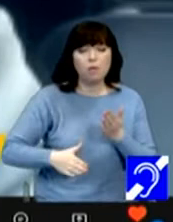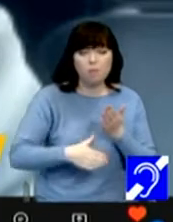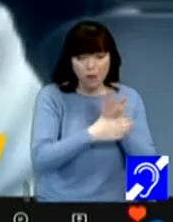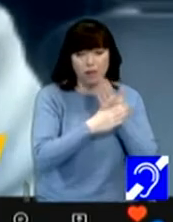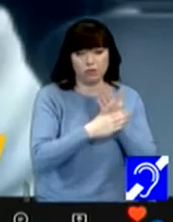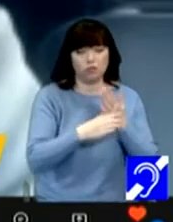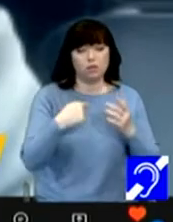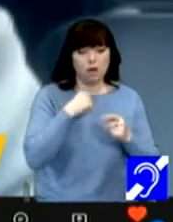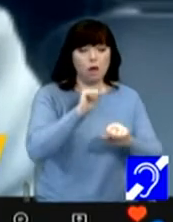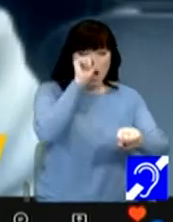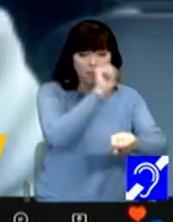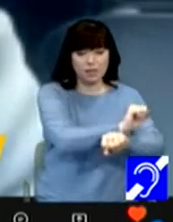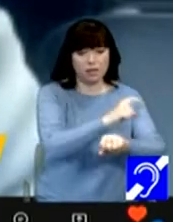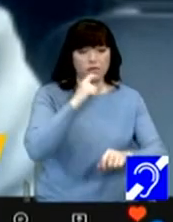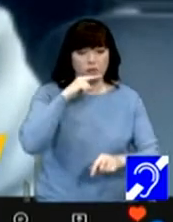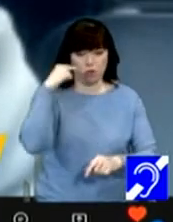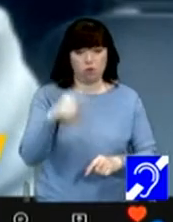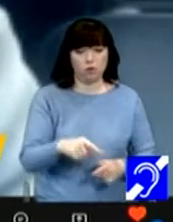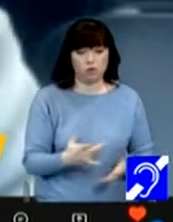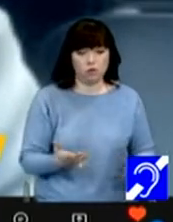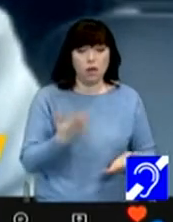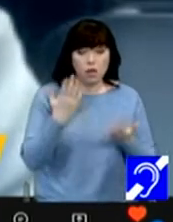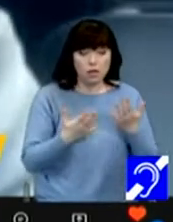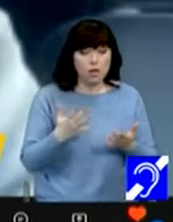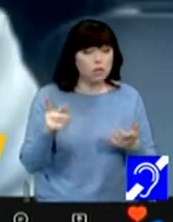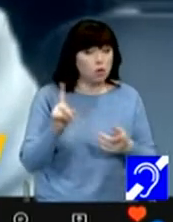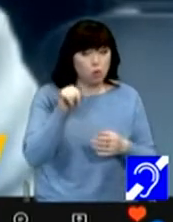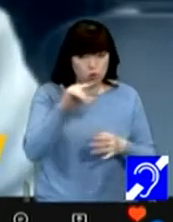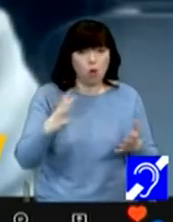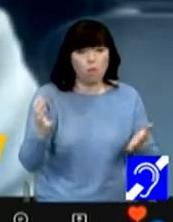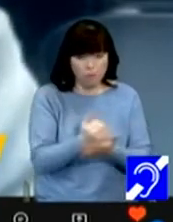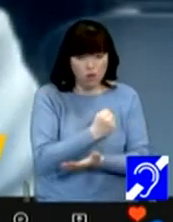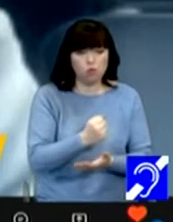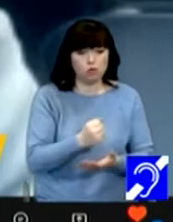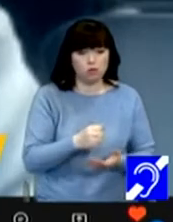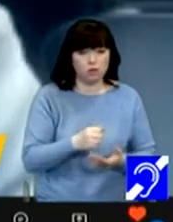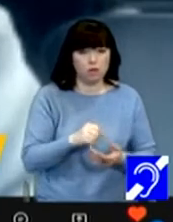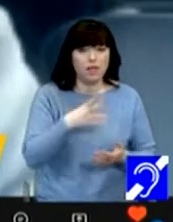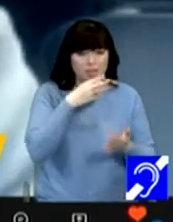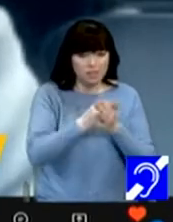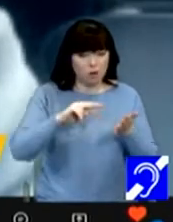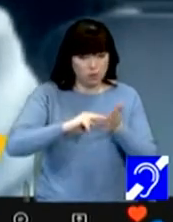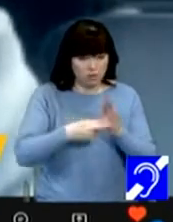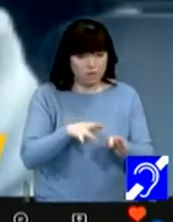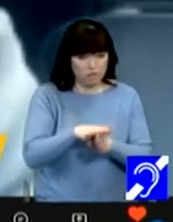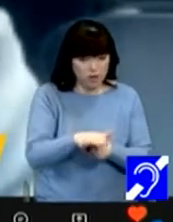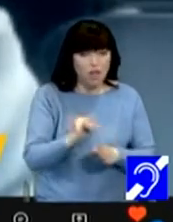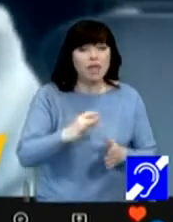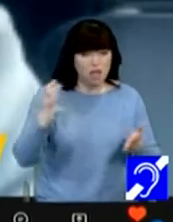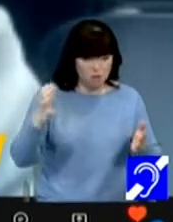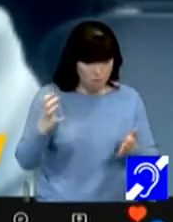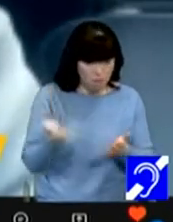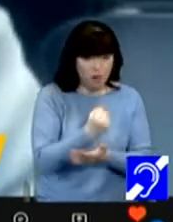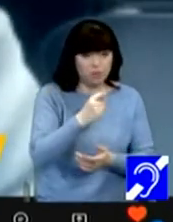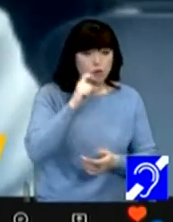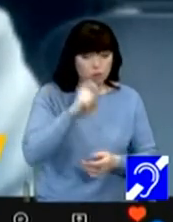Россию. Потому что если в каком-то смысле у нее получится совершить задуманное и получится победить в Украине,